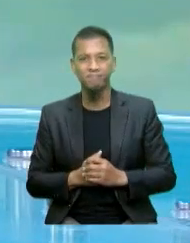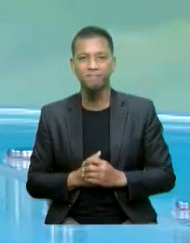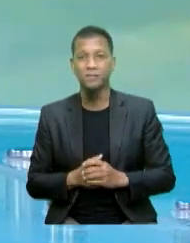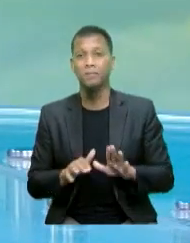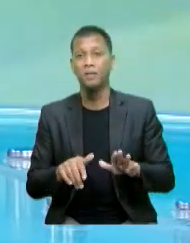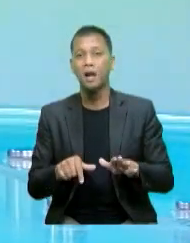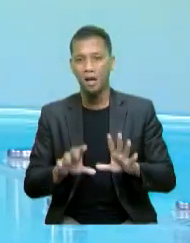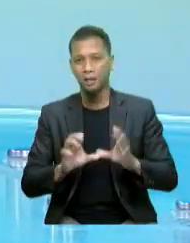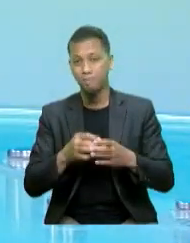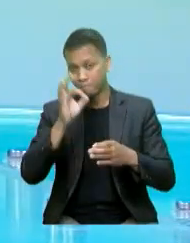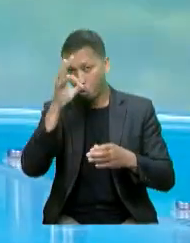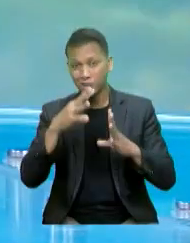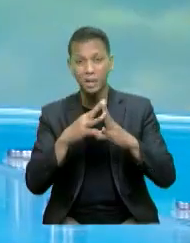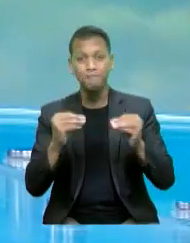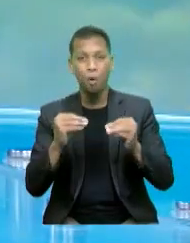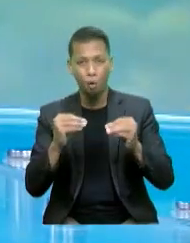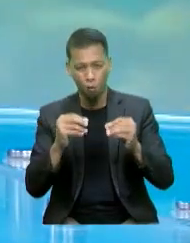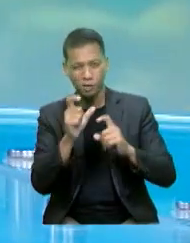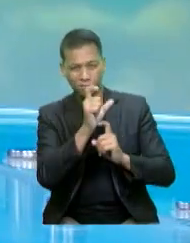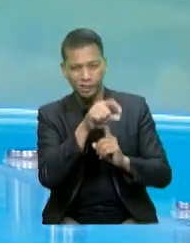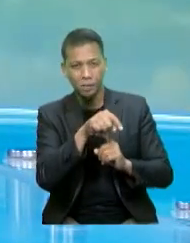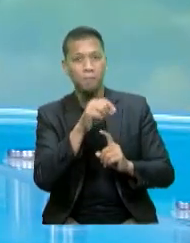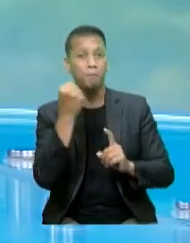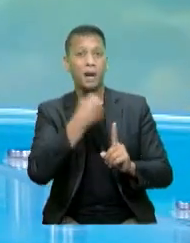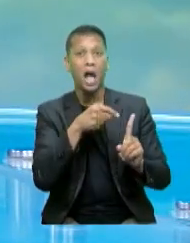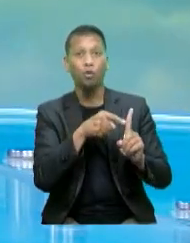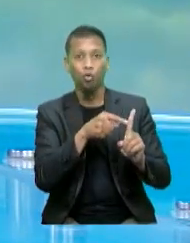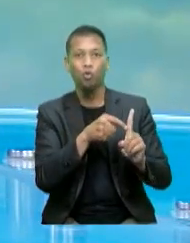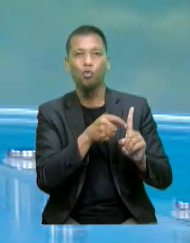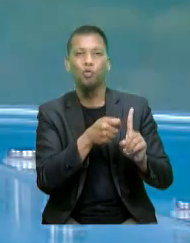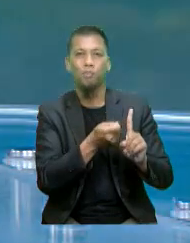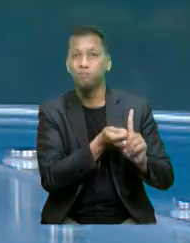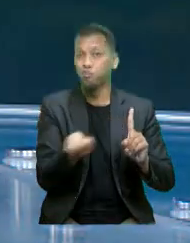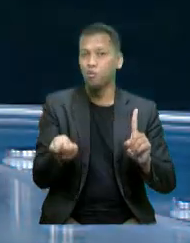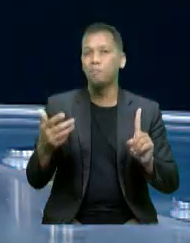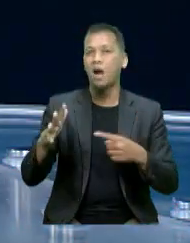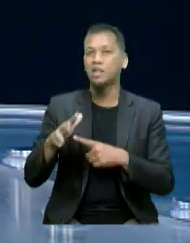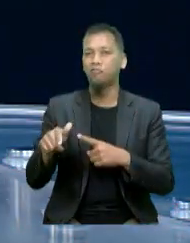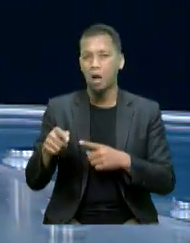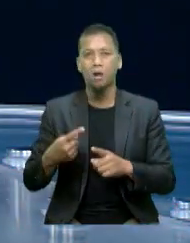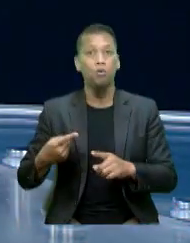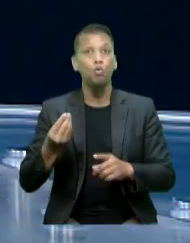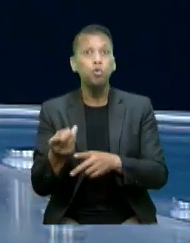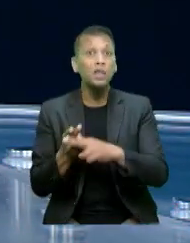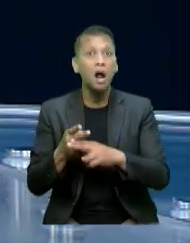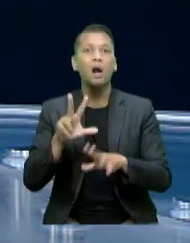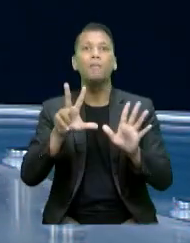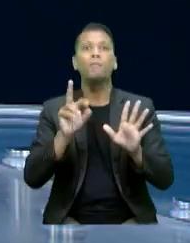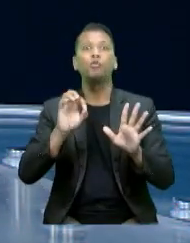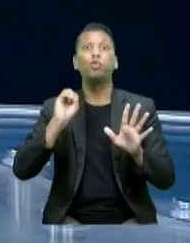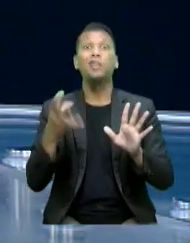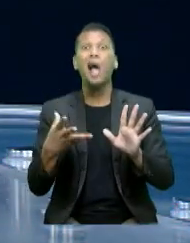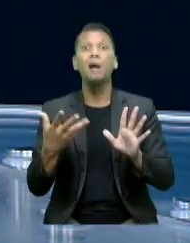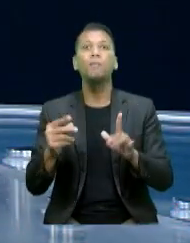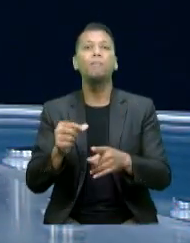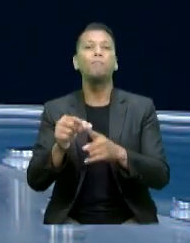Sementara itu dalam investigasi di Polresta Depok, pelaku pembunuh mahasiswa UI mengaku terjerat utang 80 juta rupiah ke sejumlah